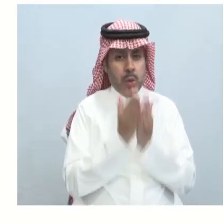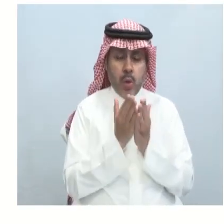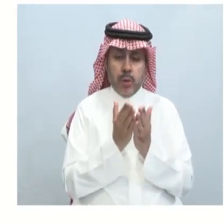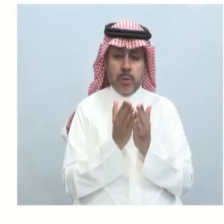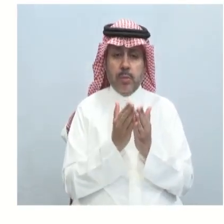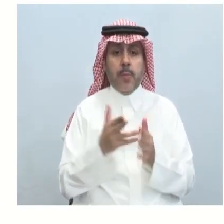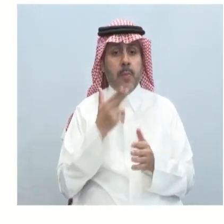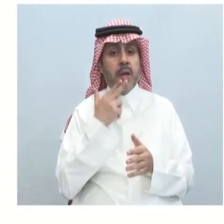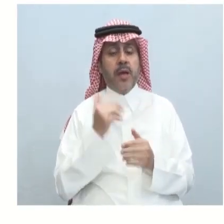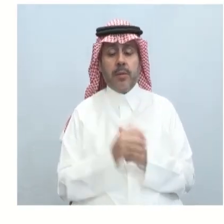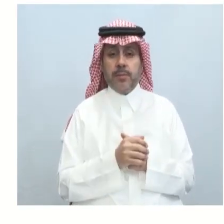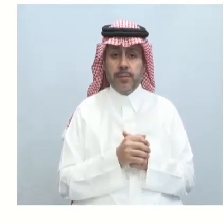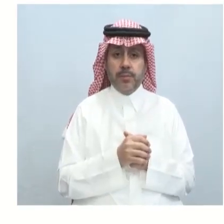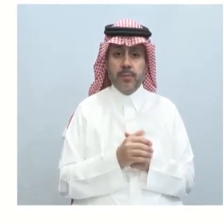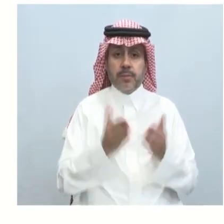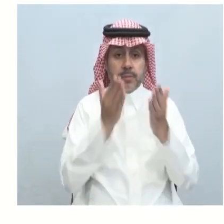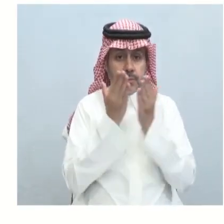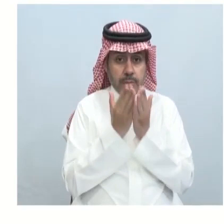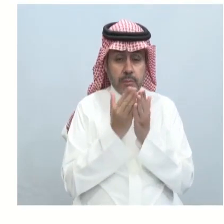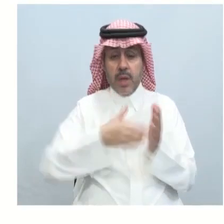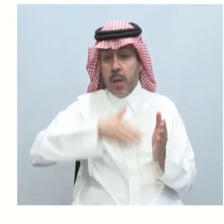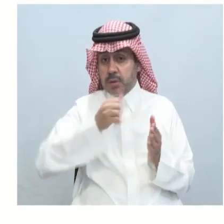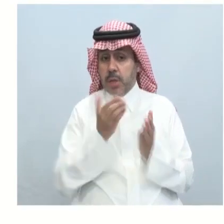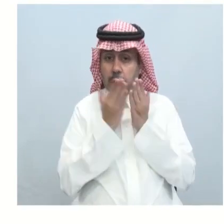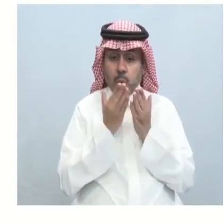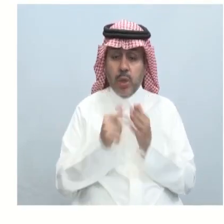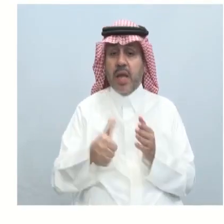بالخير ويدعو له بالخير